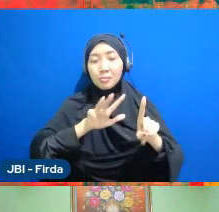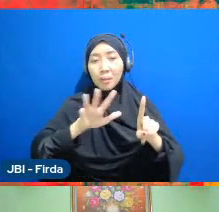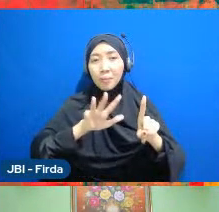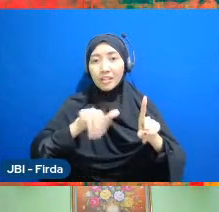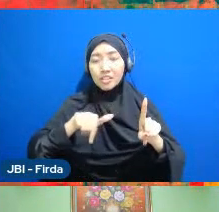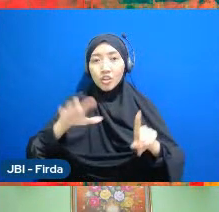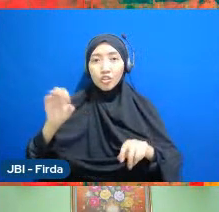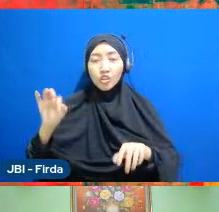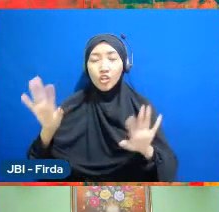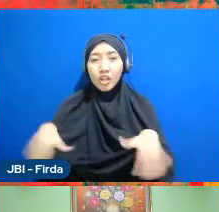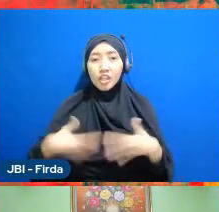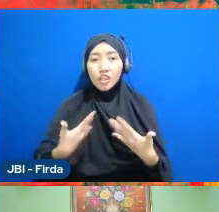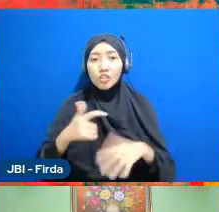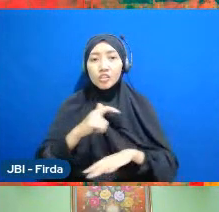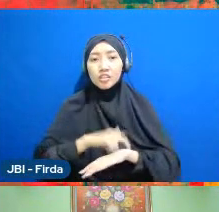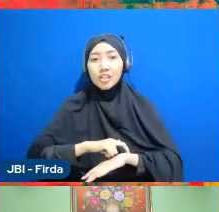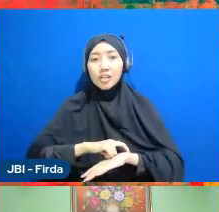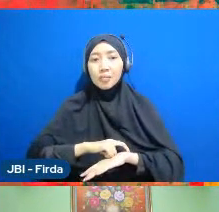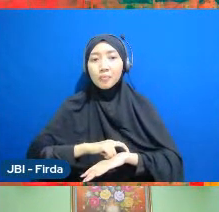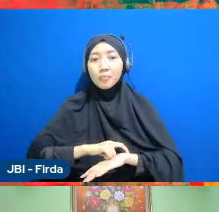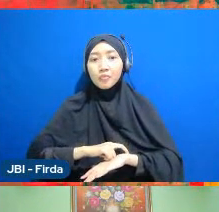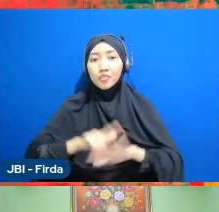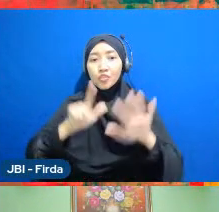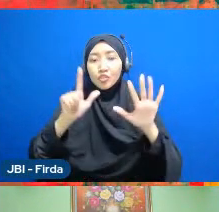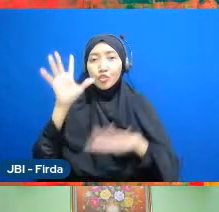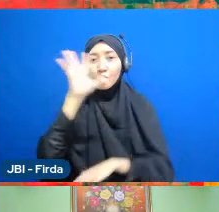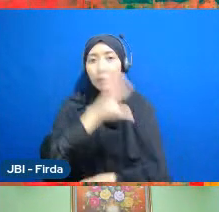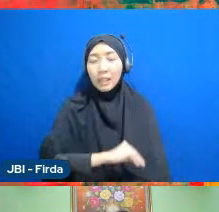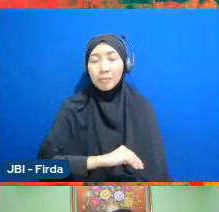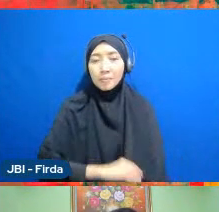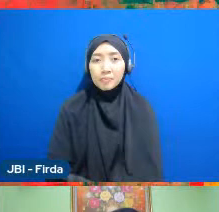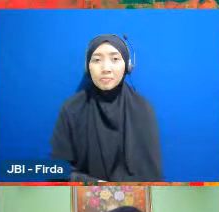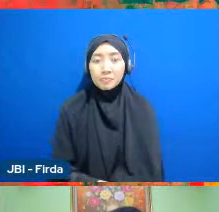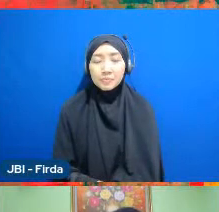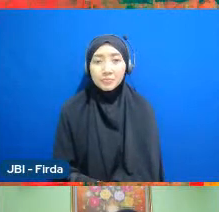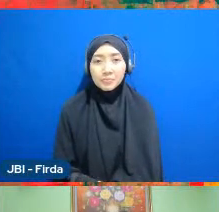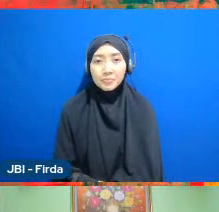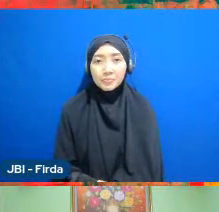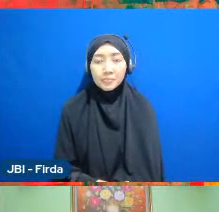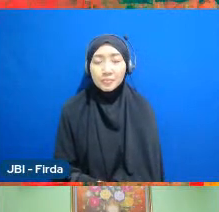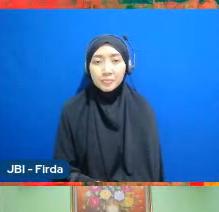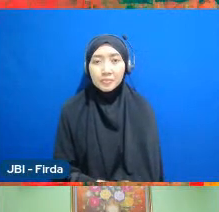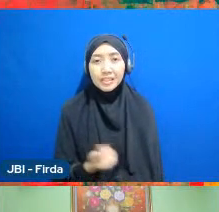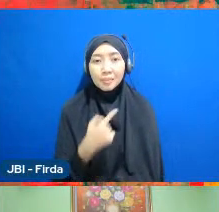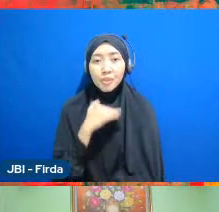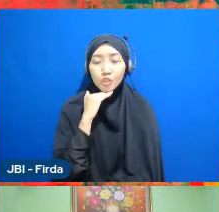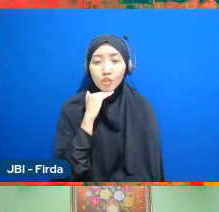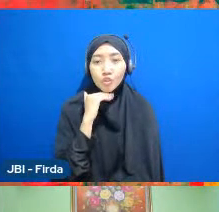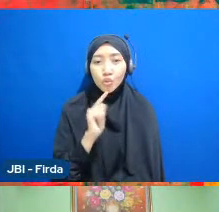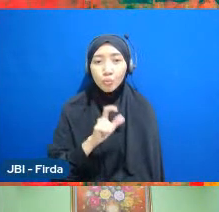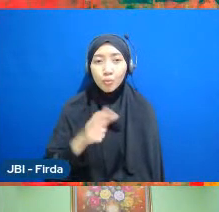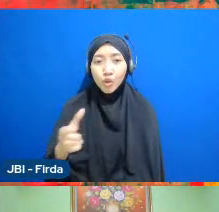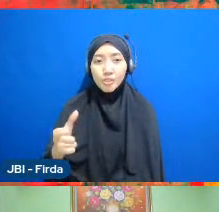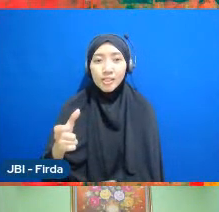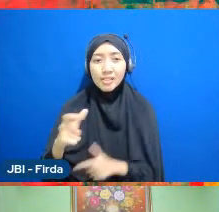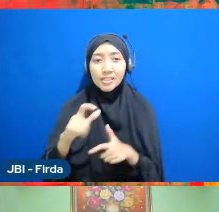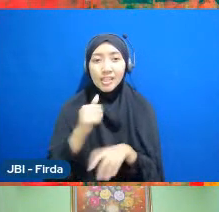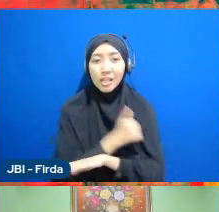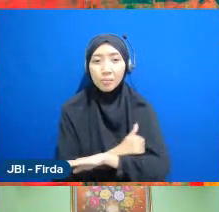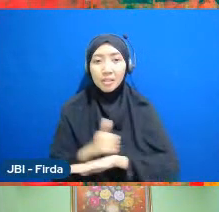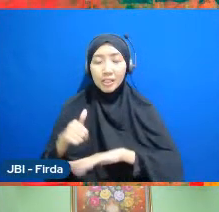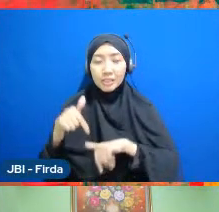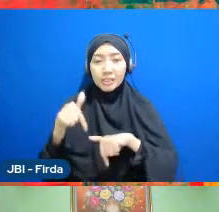19.00 atau pada pukul 7 malam. Jadi, kami tunggu proses administrasi